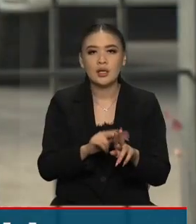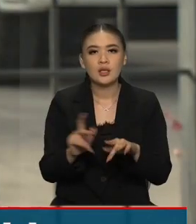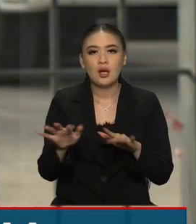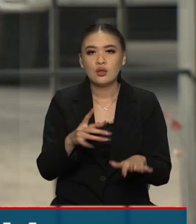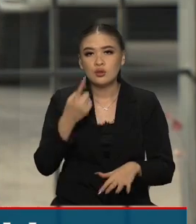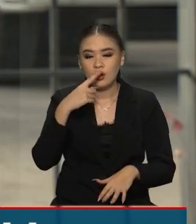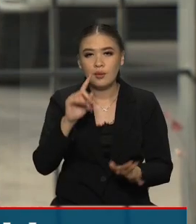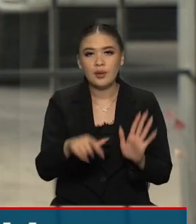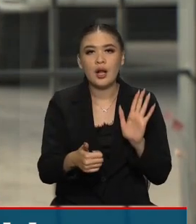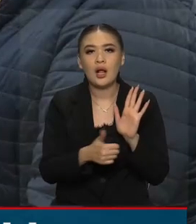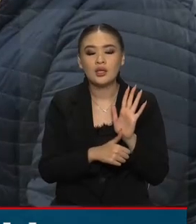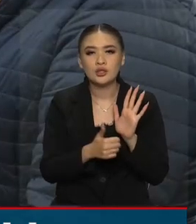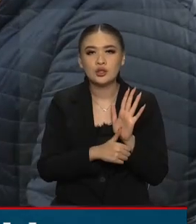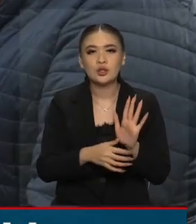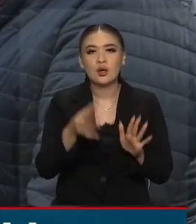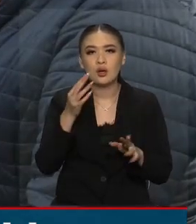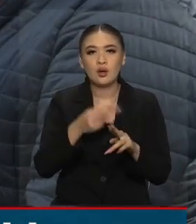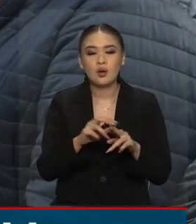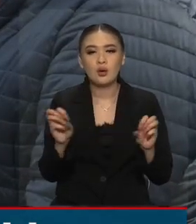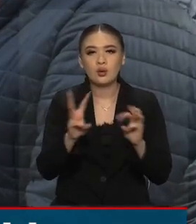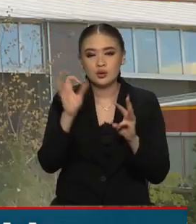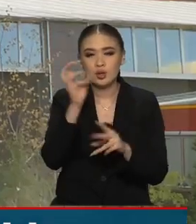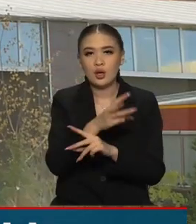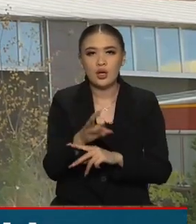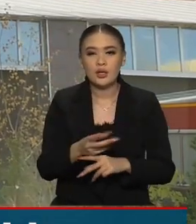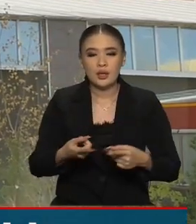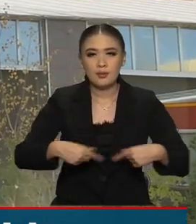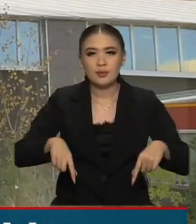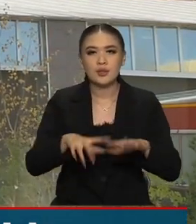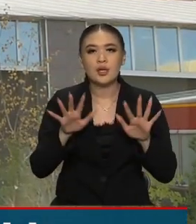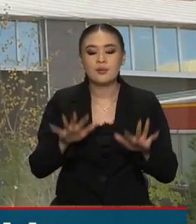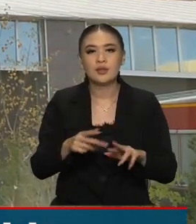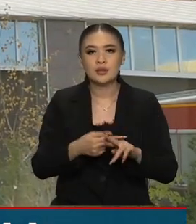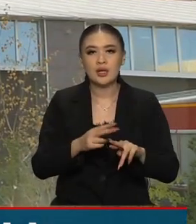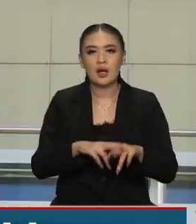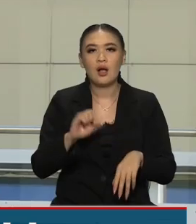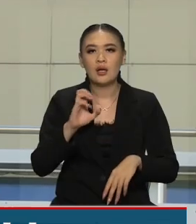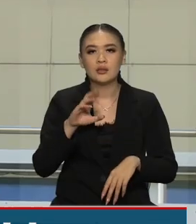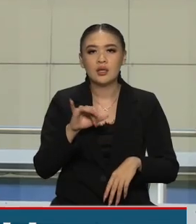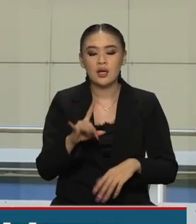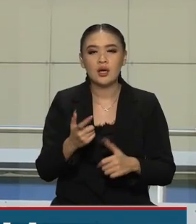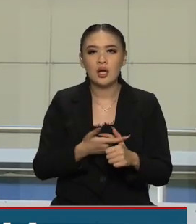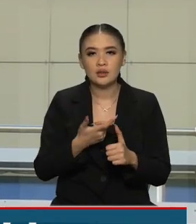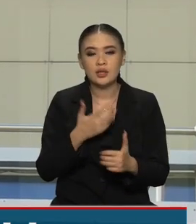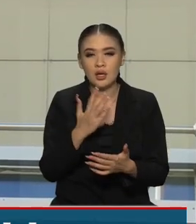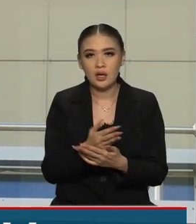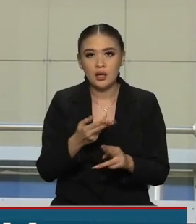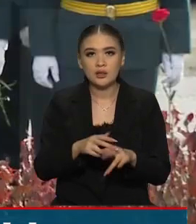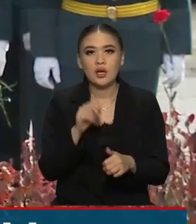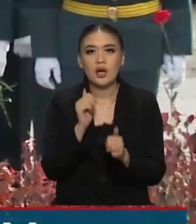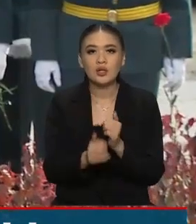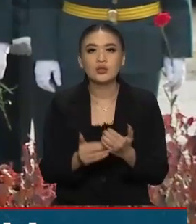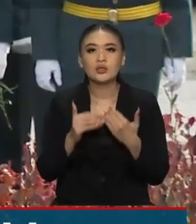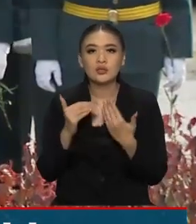нөмірі 6-шы мамандандырылған өрт сөндіру бөлімінің ауласында орнатылған. Мекемеде Асқардың атымен аталады. Оның әрдайым мақсаты